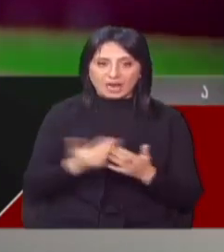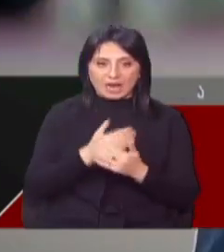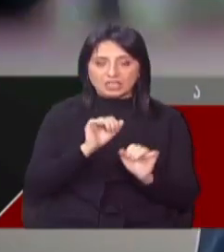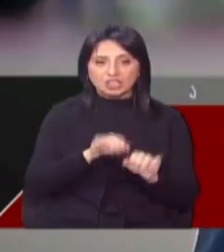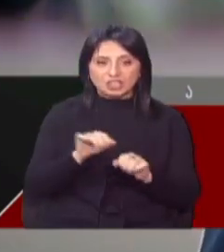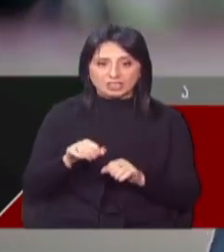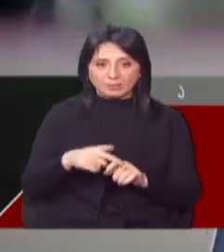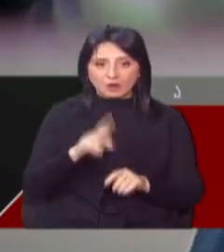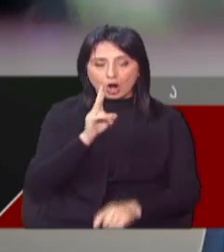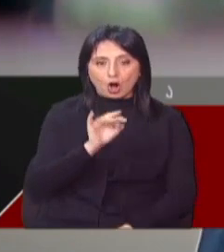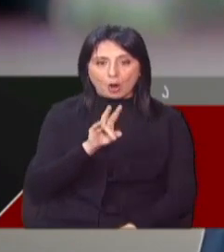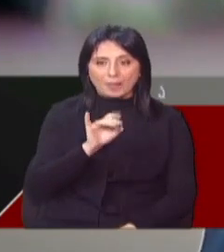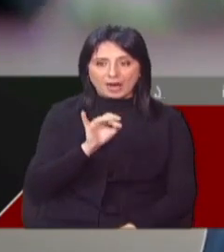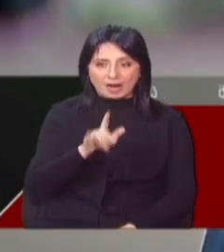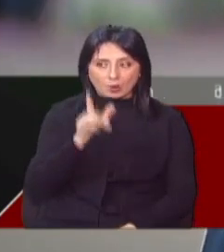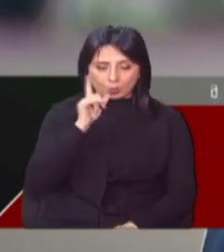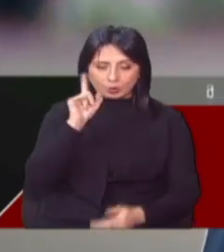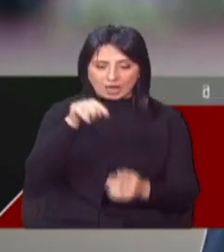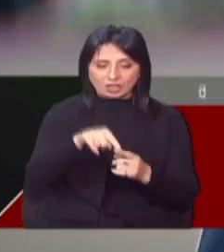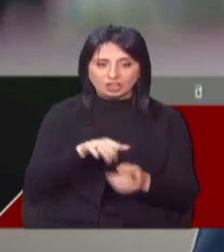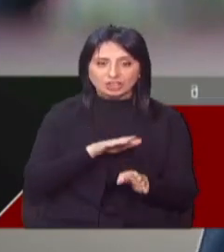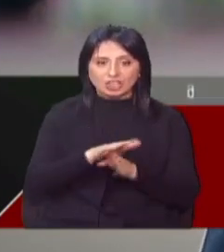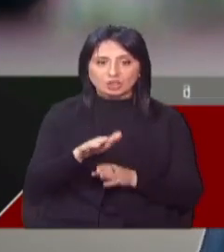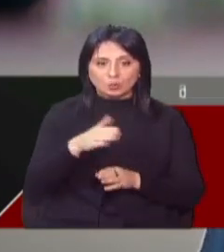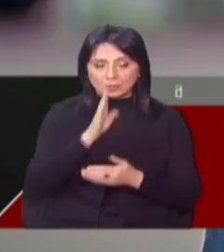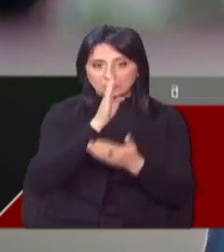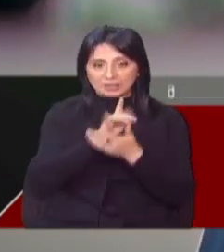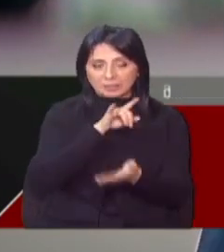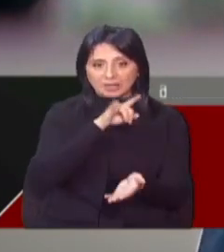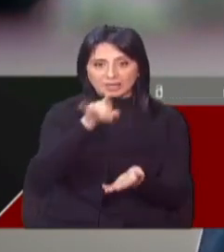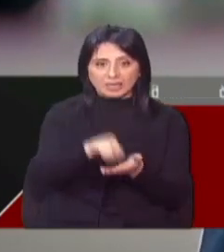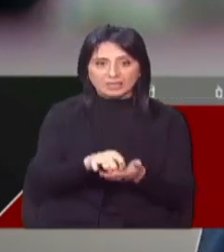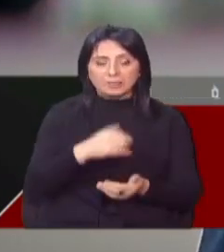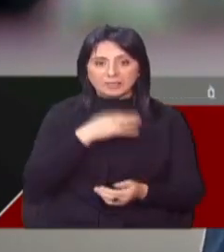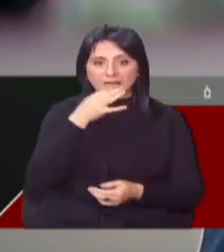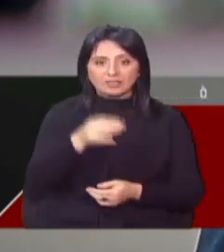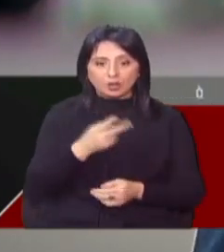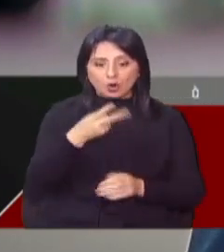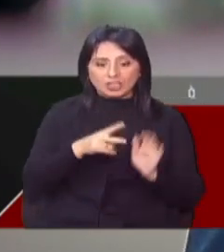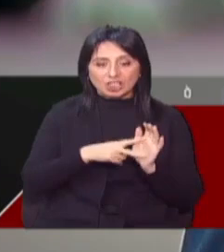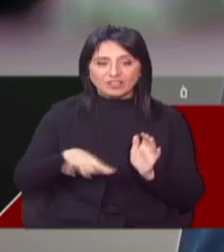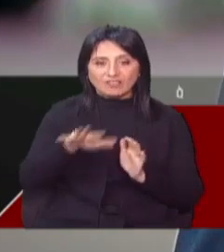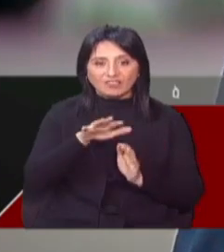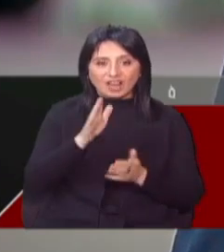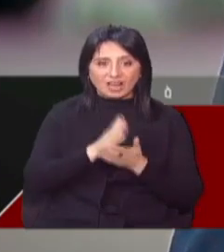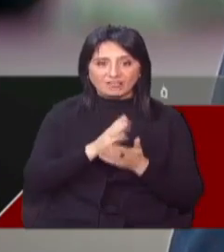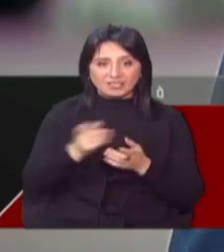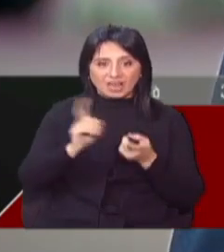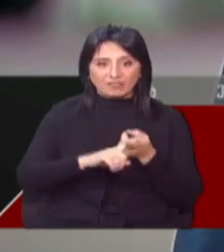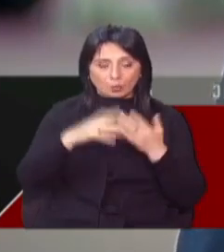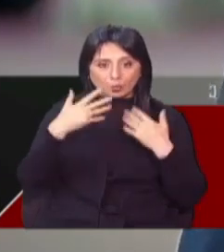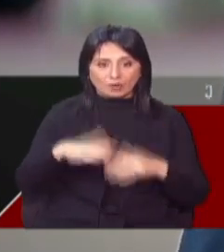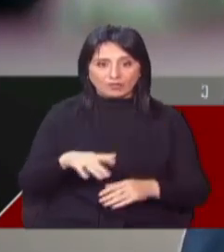შესაძლებლობა. კოპენჰაგენიდან ქუთაისში შესრულდა პირდაპირი რეისი და მინდა გითხრათ, რომ 27 ქვეყანასთან აქვს კავშირი